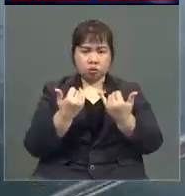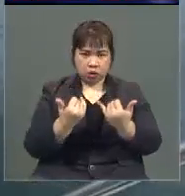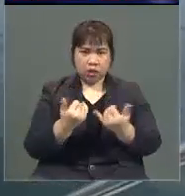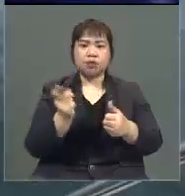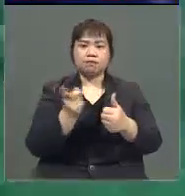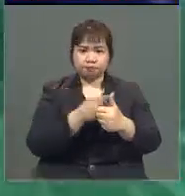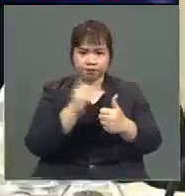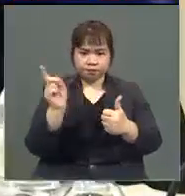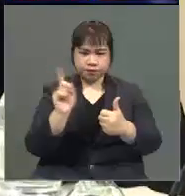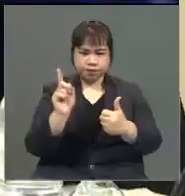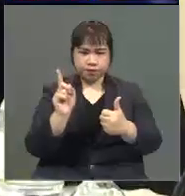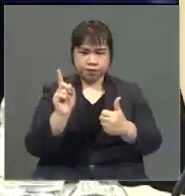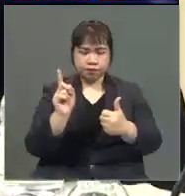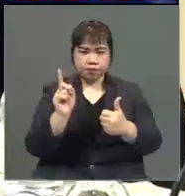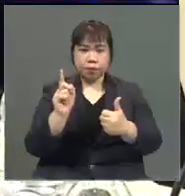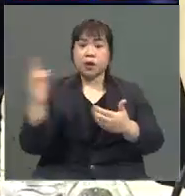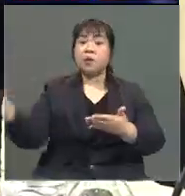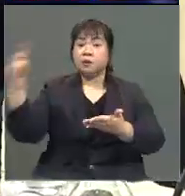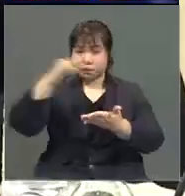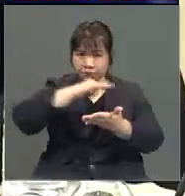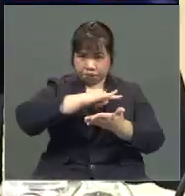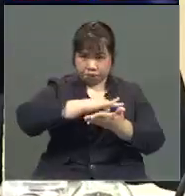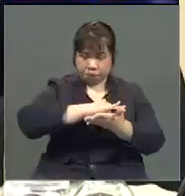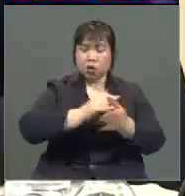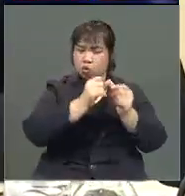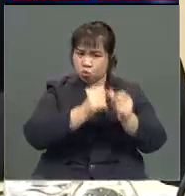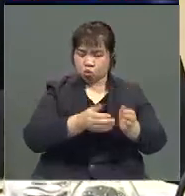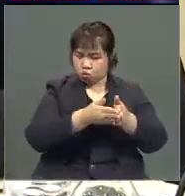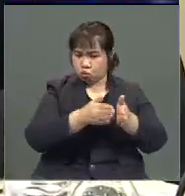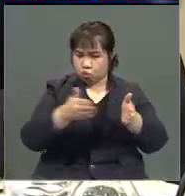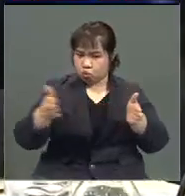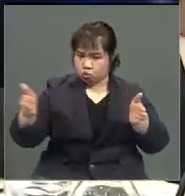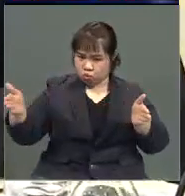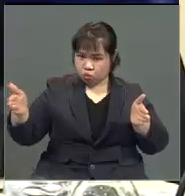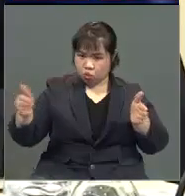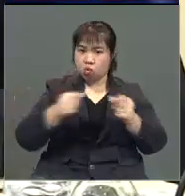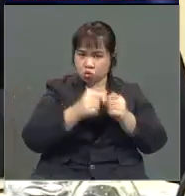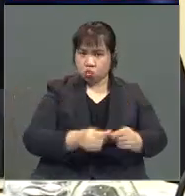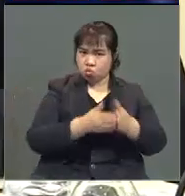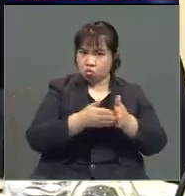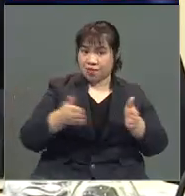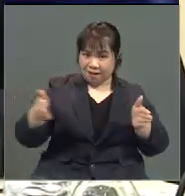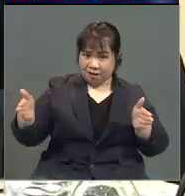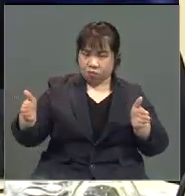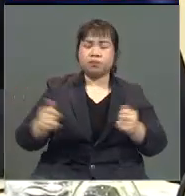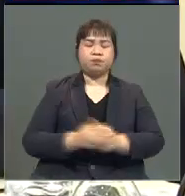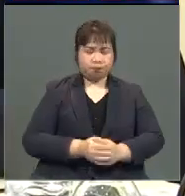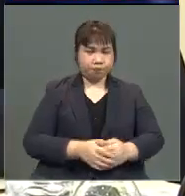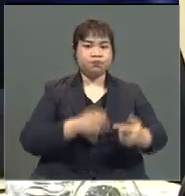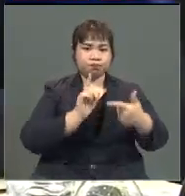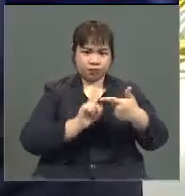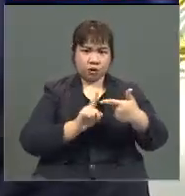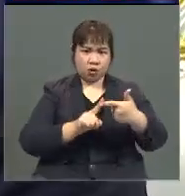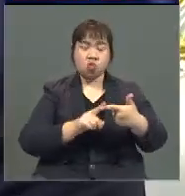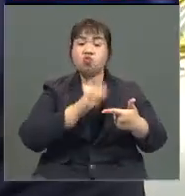ต้นข้อแรกก็คือต้องเดินทางมาพักเป็นระยะยาวหรือว่าลองเซภายในประเทศไทยประเด็นที่สองก็คือ